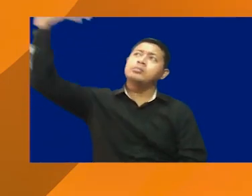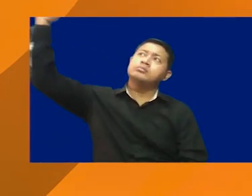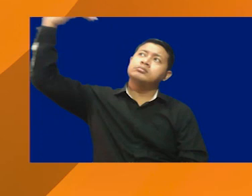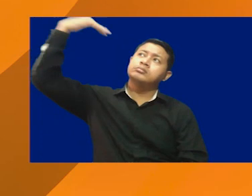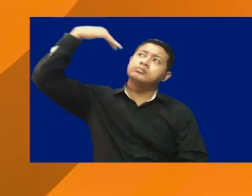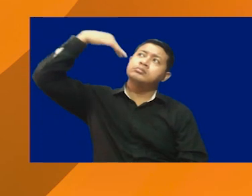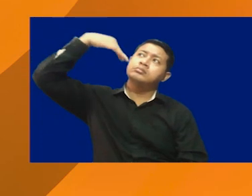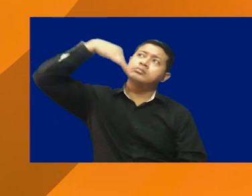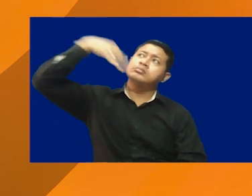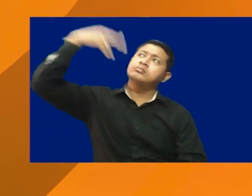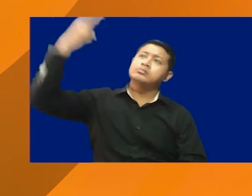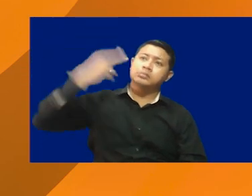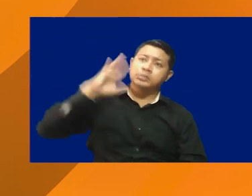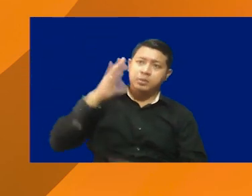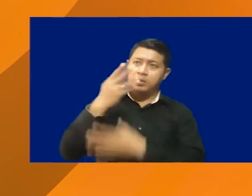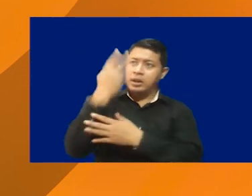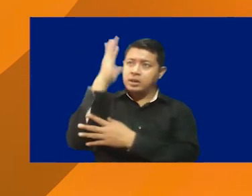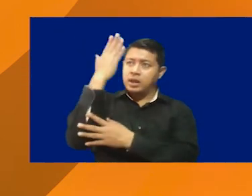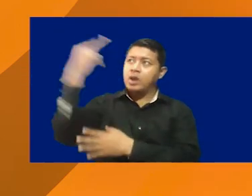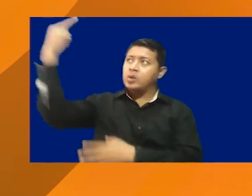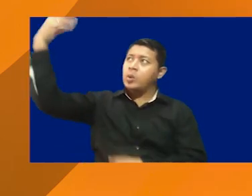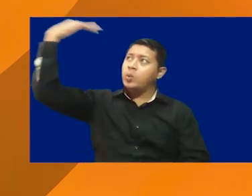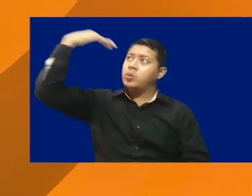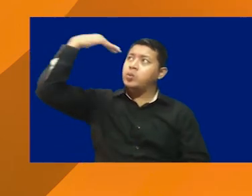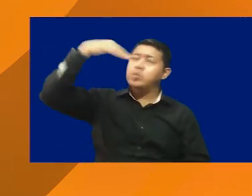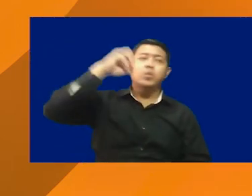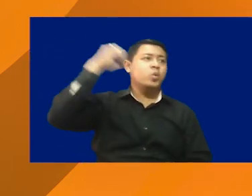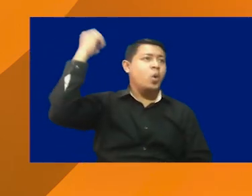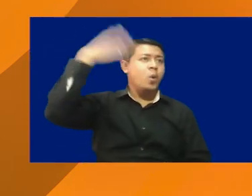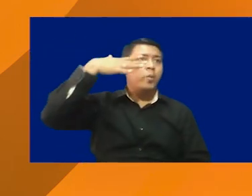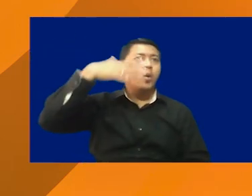tangan Tuhan yang terulur ke arah saya sambil berkata,